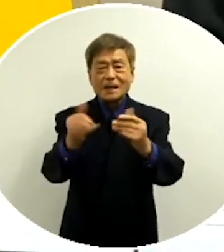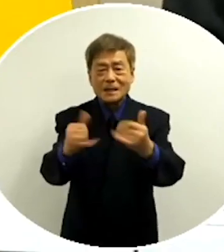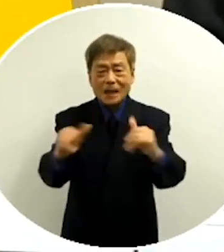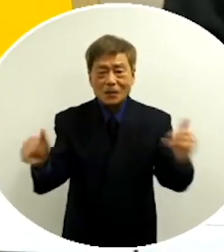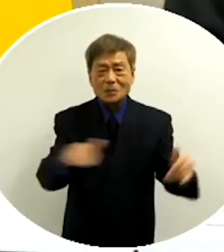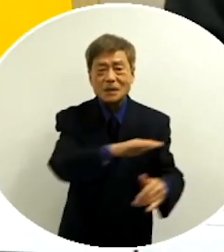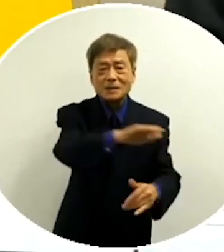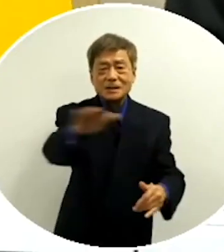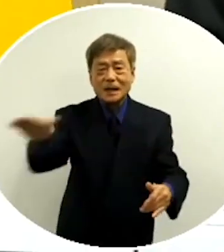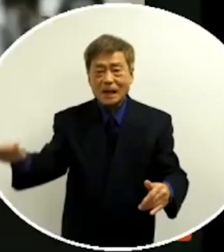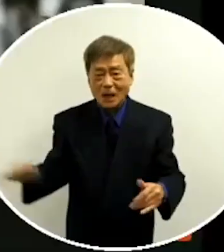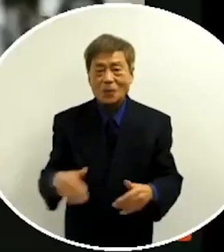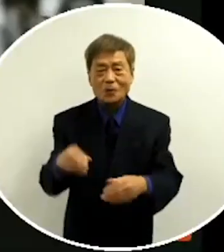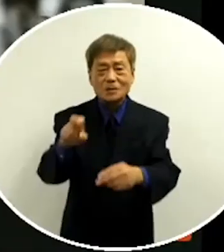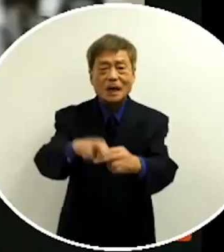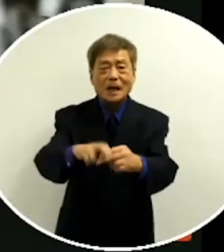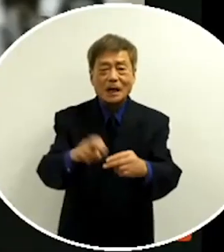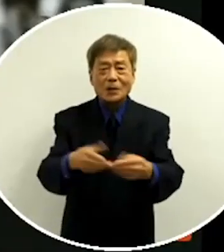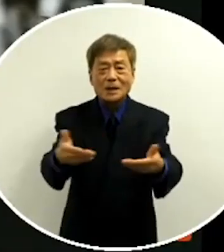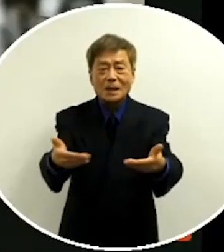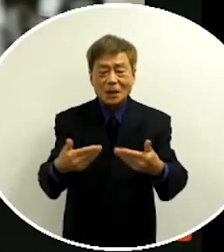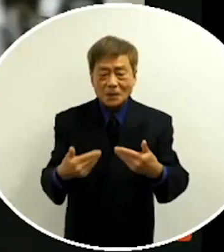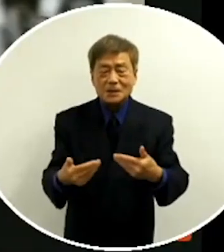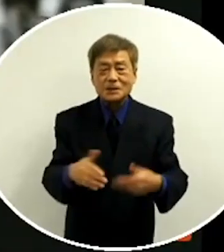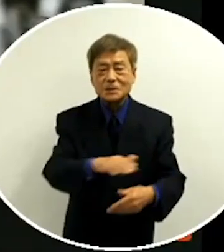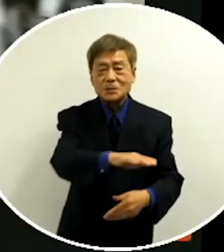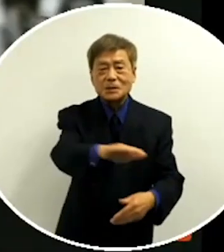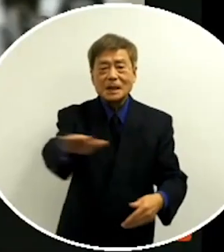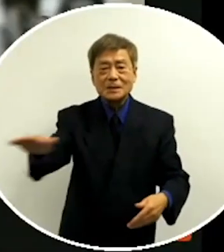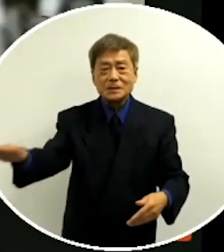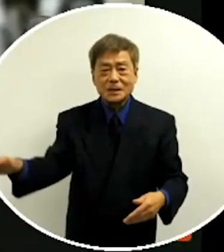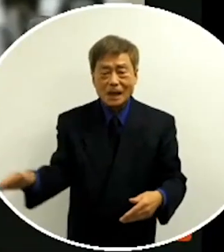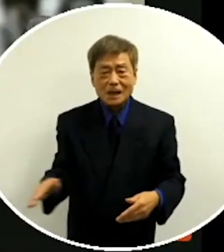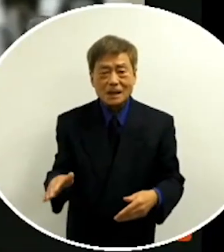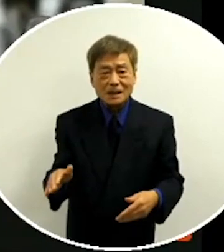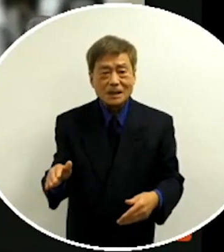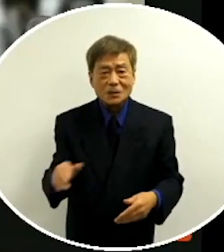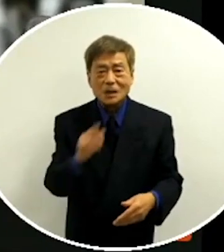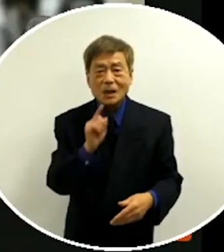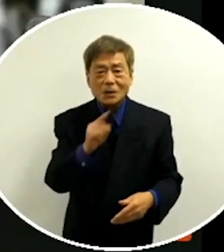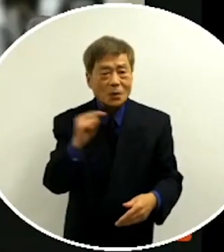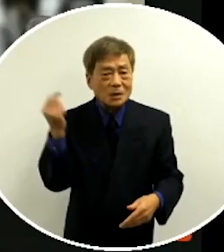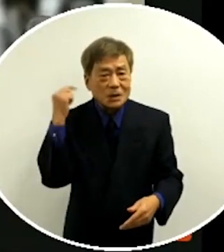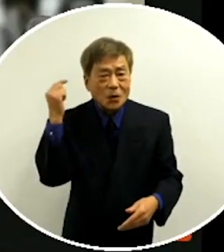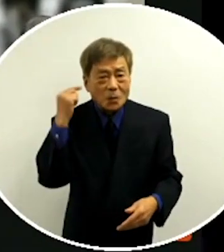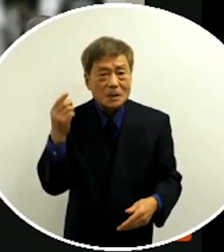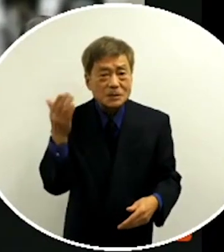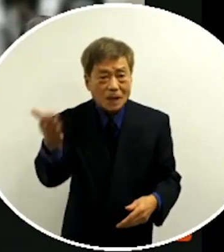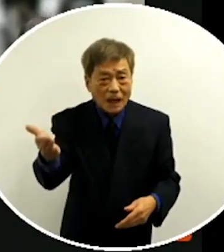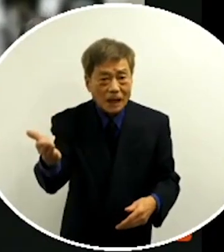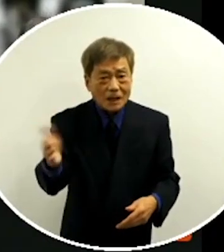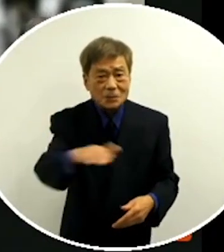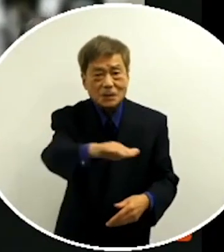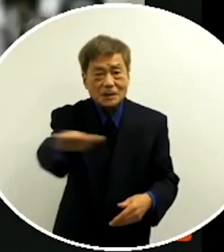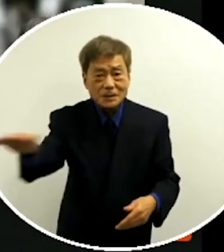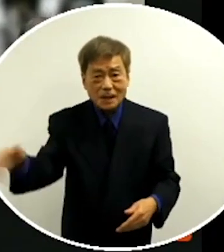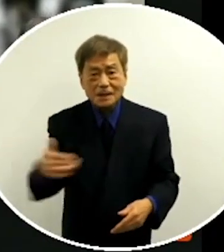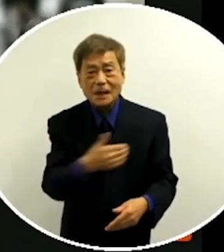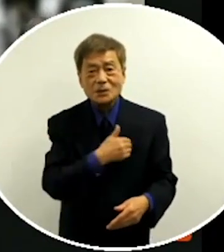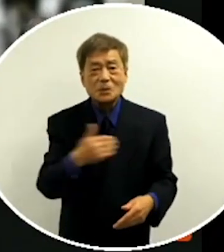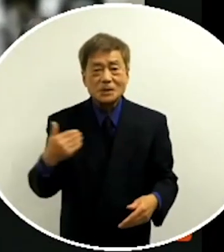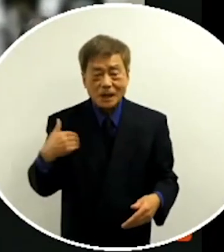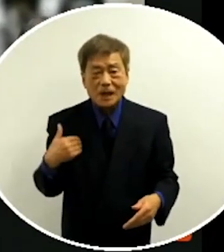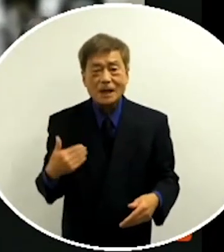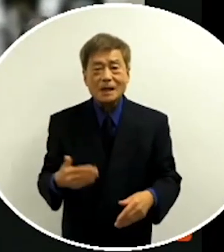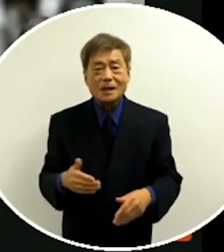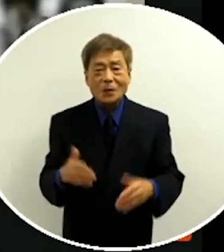ます皆さんこちらのまあこういう聞こえておりマスター手をふっていただいたりありがとうござい